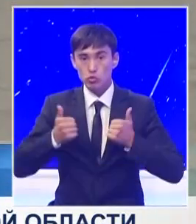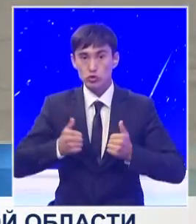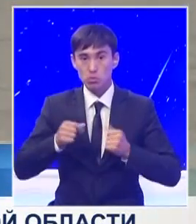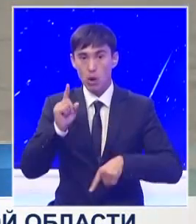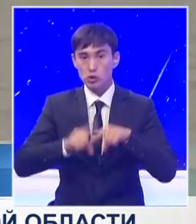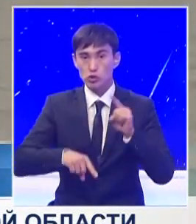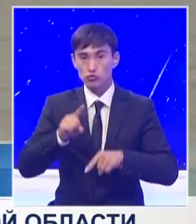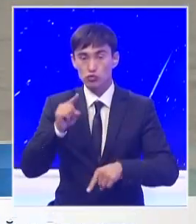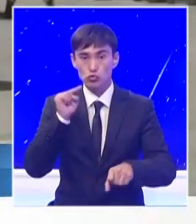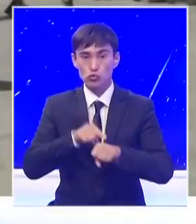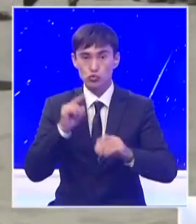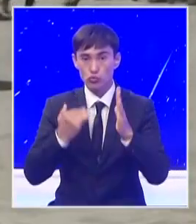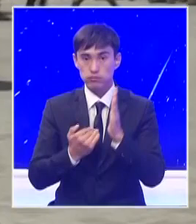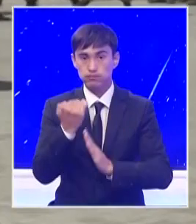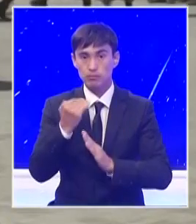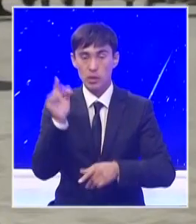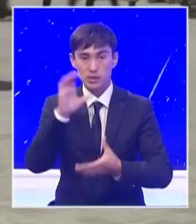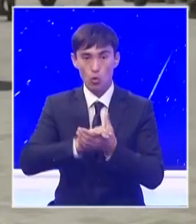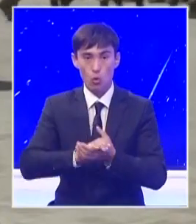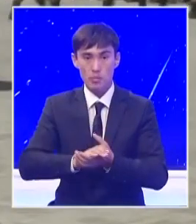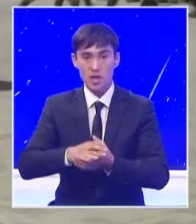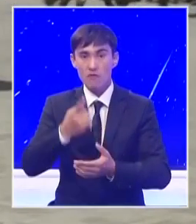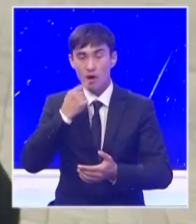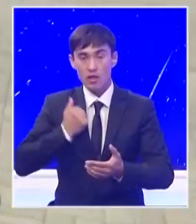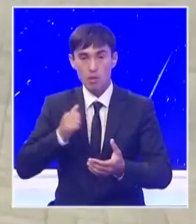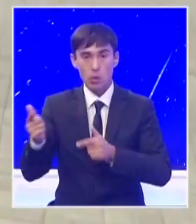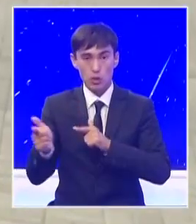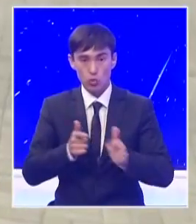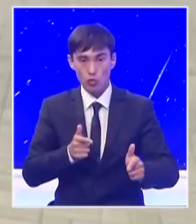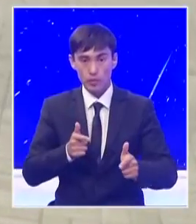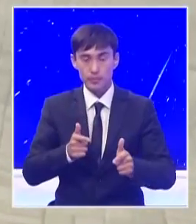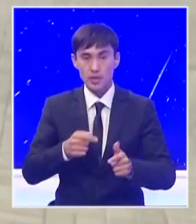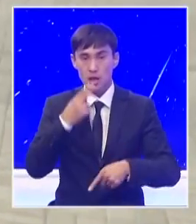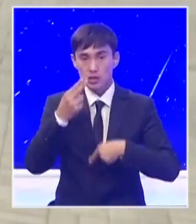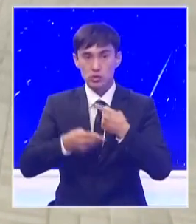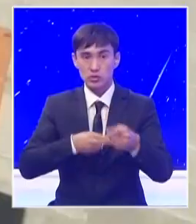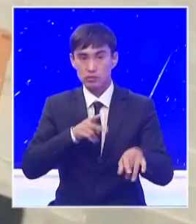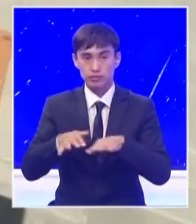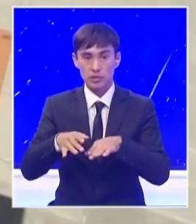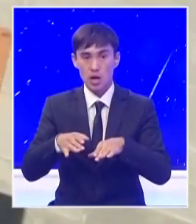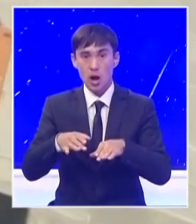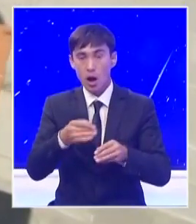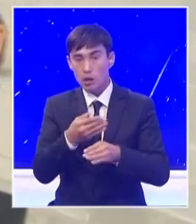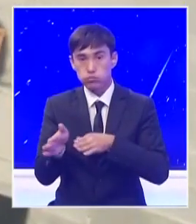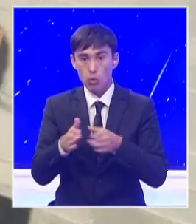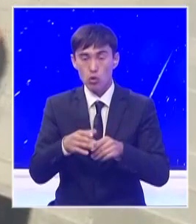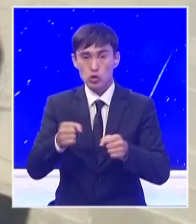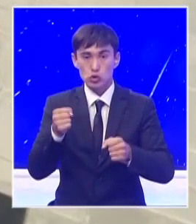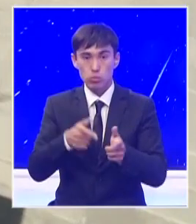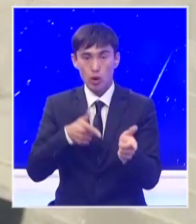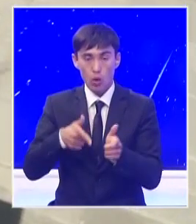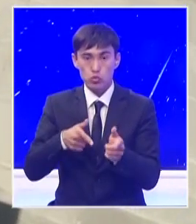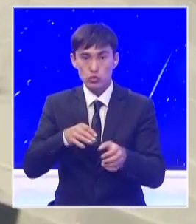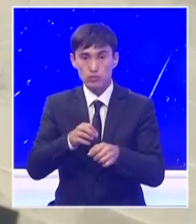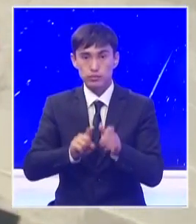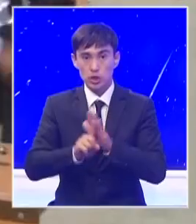патриотические чувства, а также познакомить с навыками военной подготовки. Традиционный этап турнира – разборка и сборка оружия. С этого и начались